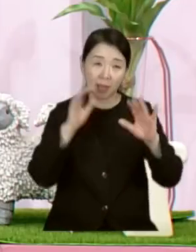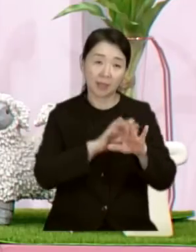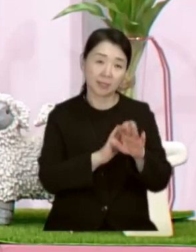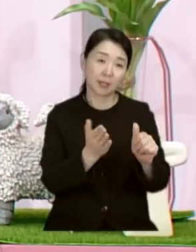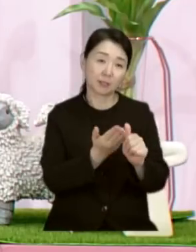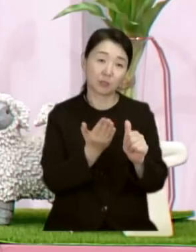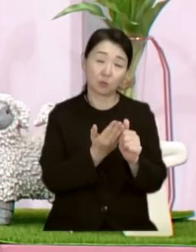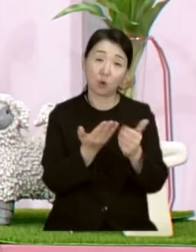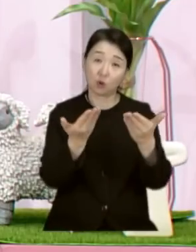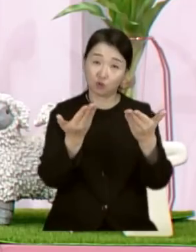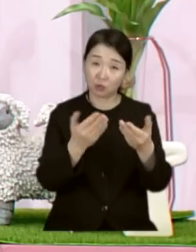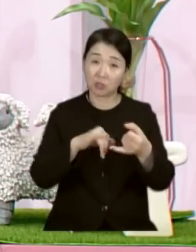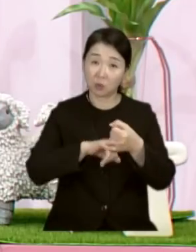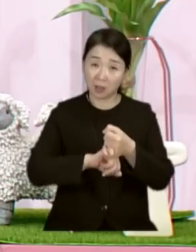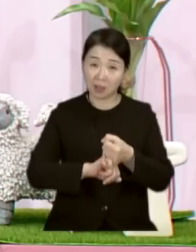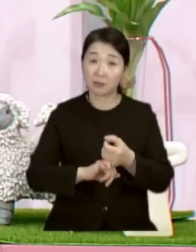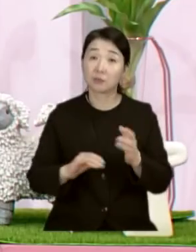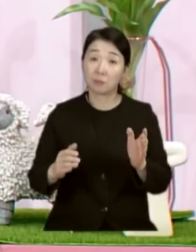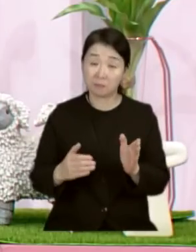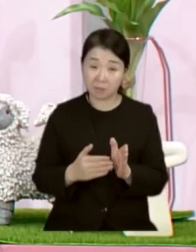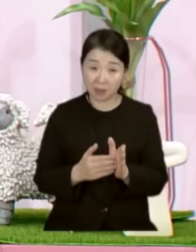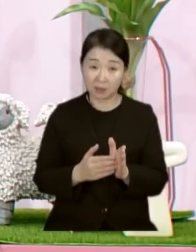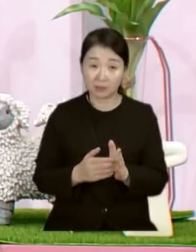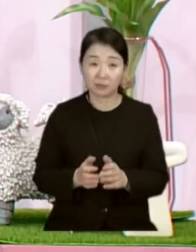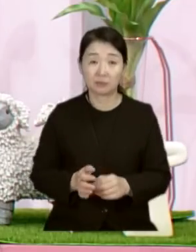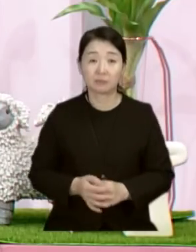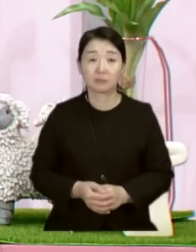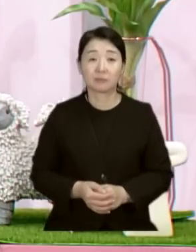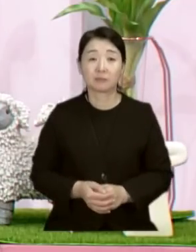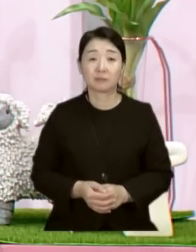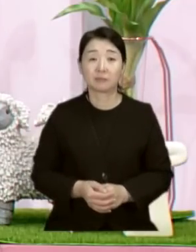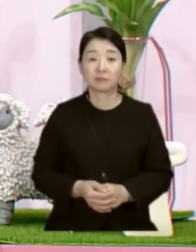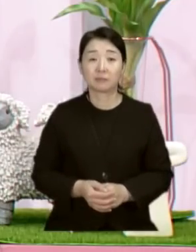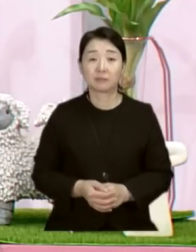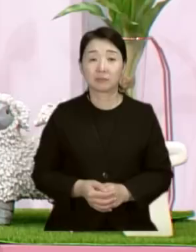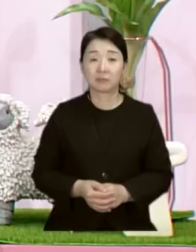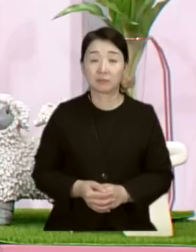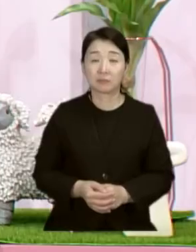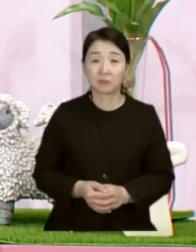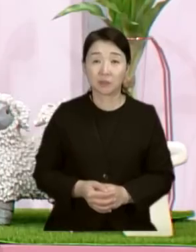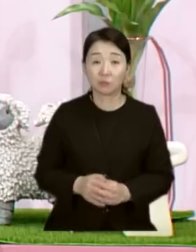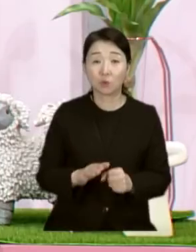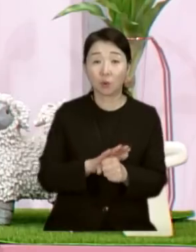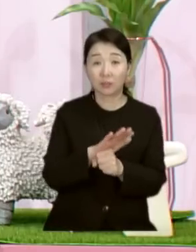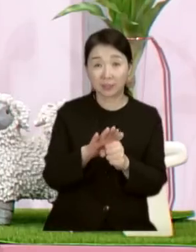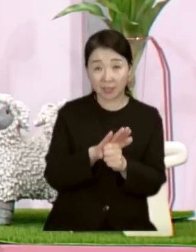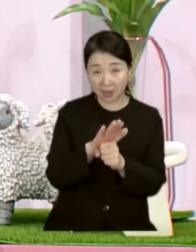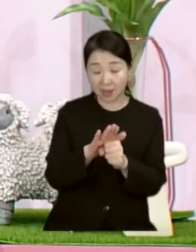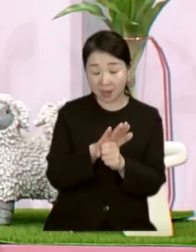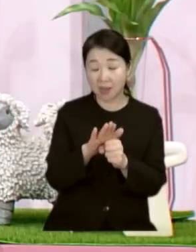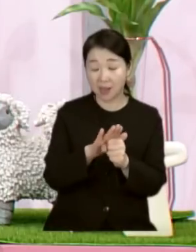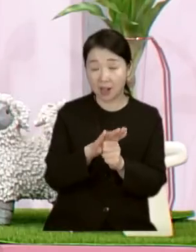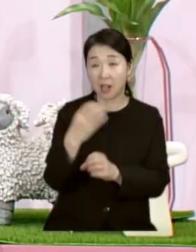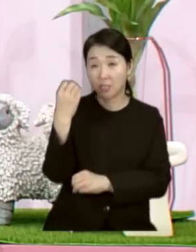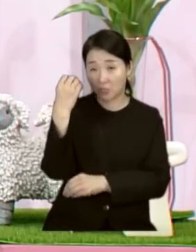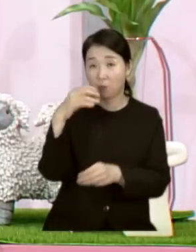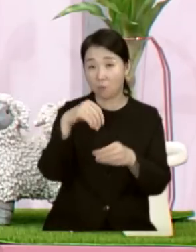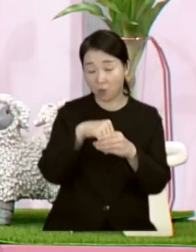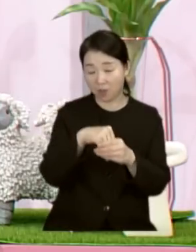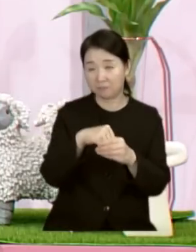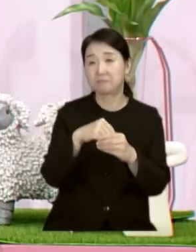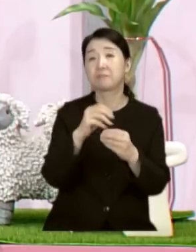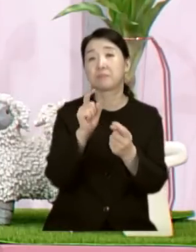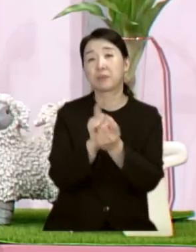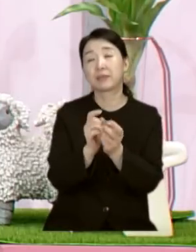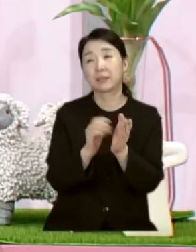잘 키워주시겠다고 잘 키워주겠다고 해서 물론 사랑하는 전제하에 만났죠. 예. 두 번째 남편도. 예.